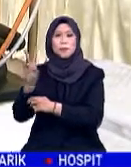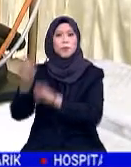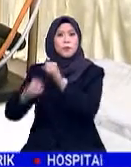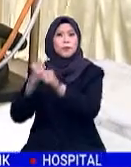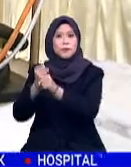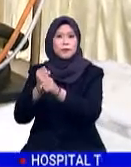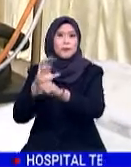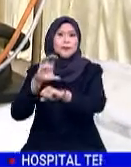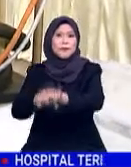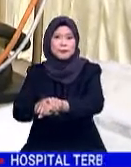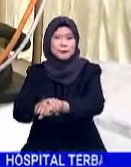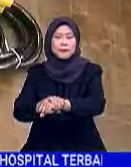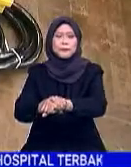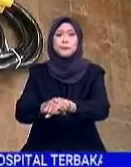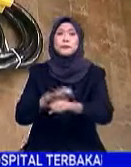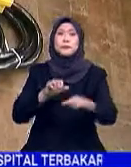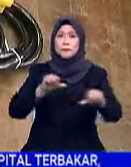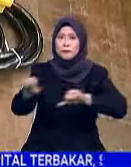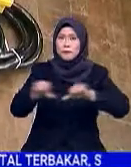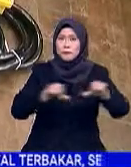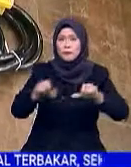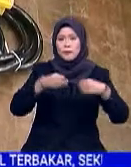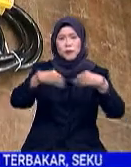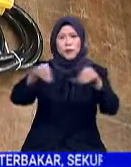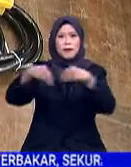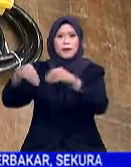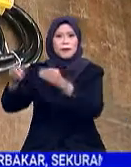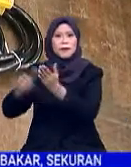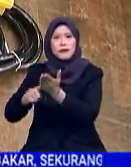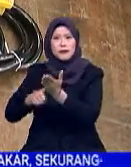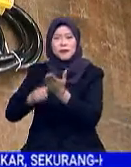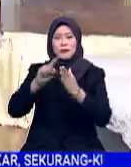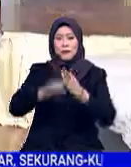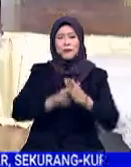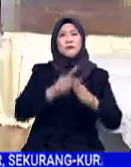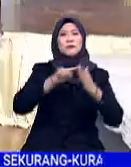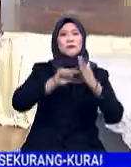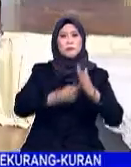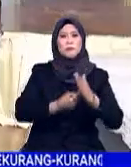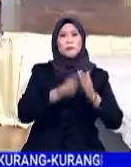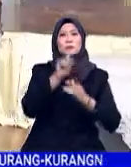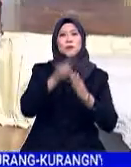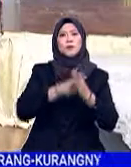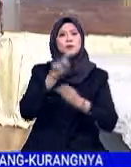tahun ditahan. Sindiket aktif mengedar dadah sejak Februari lalu.